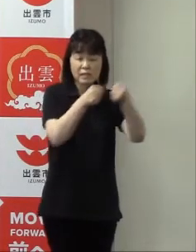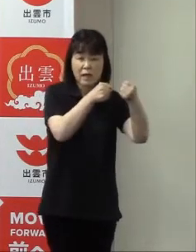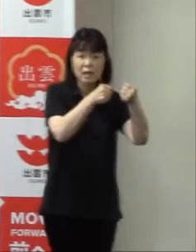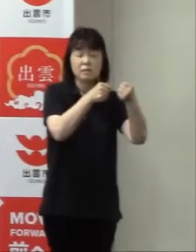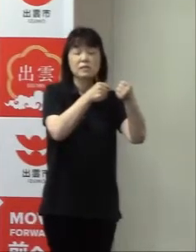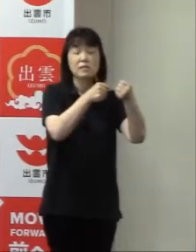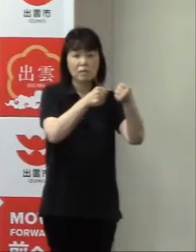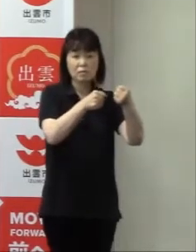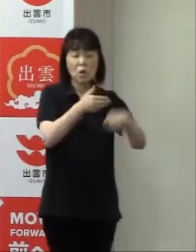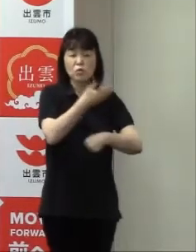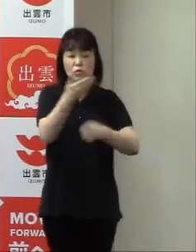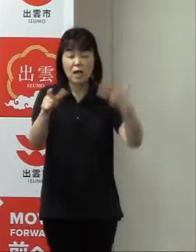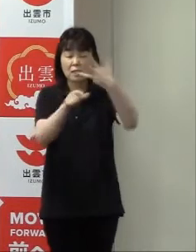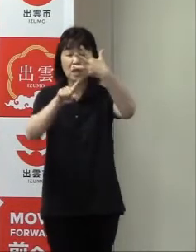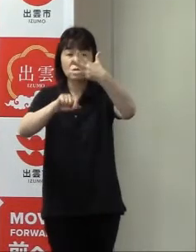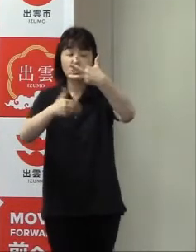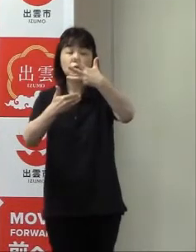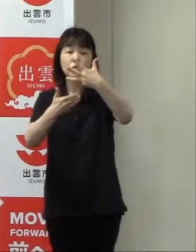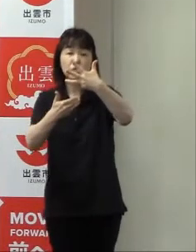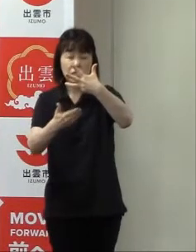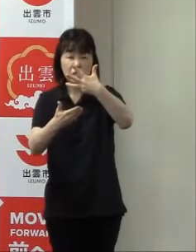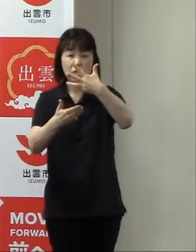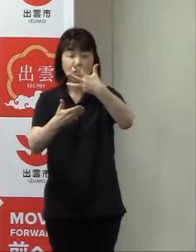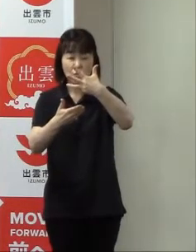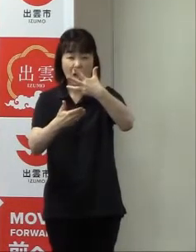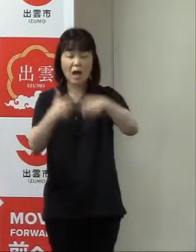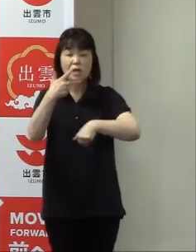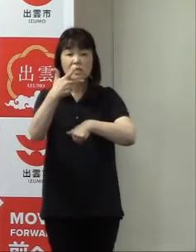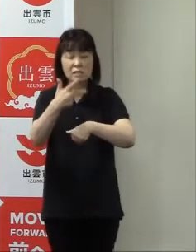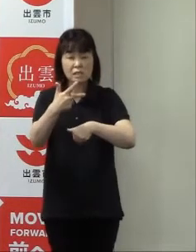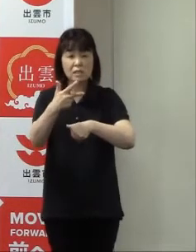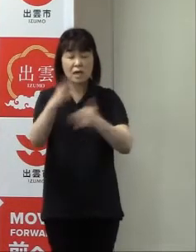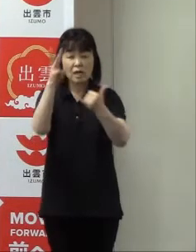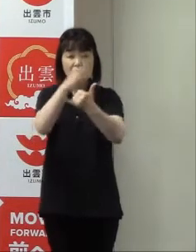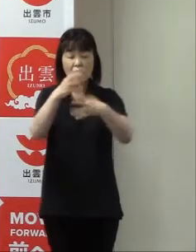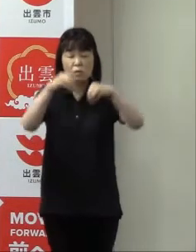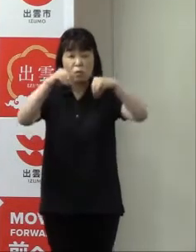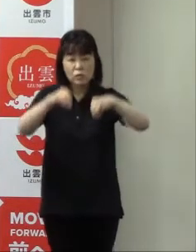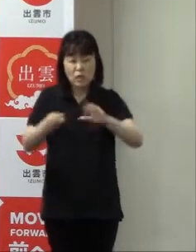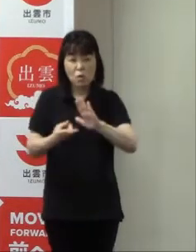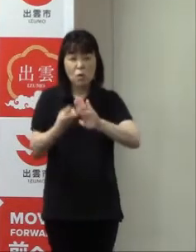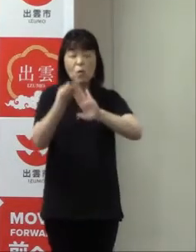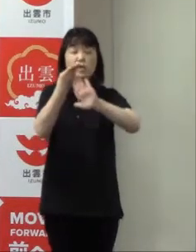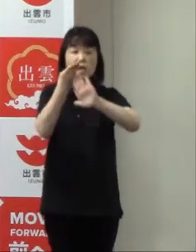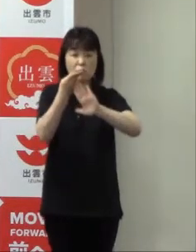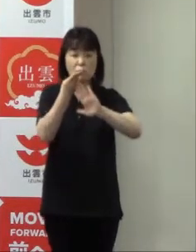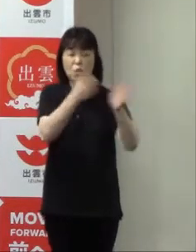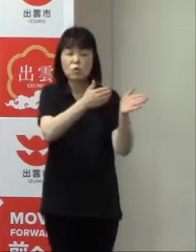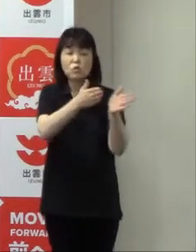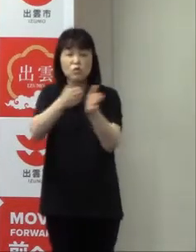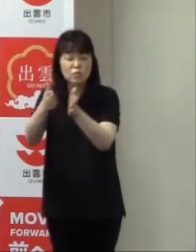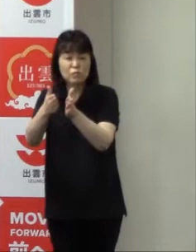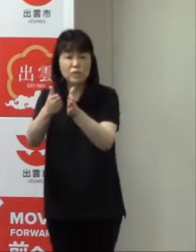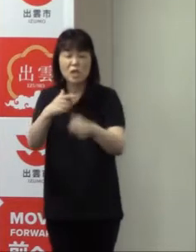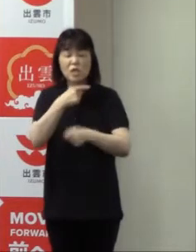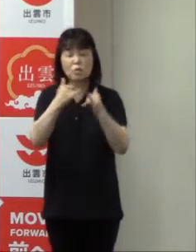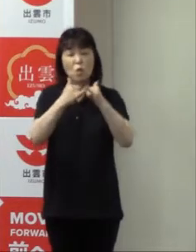19日には市の災害協定ホテルを用意し、希望された方にはお泊まりをいただきました